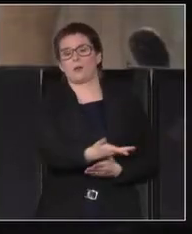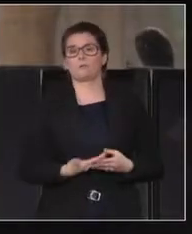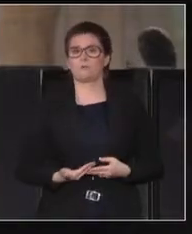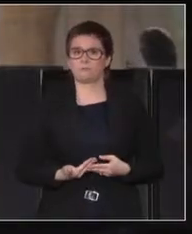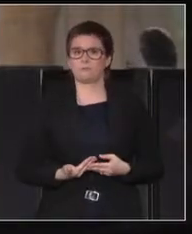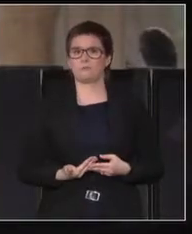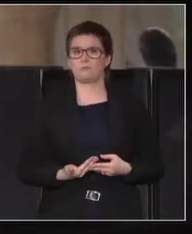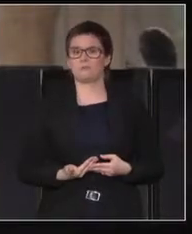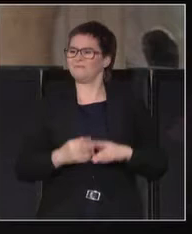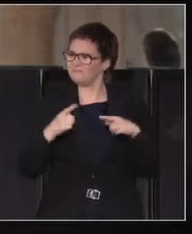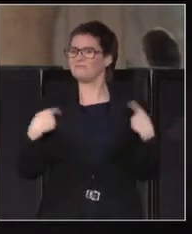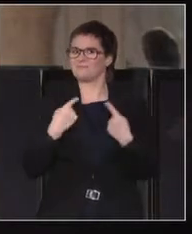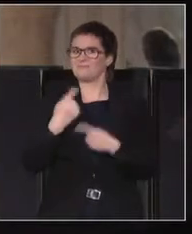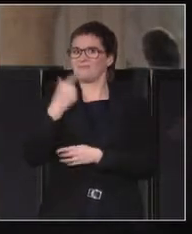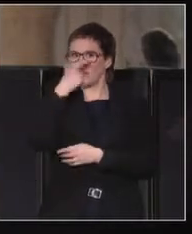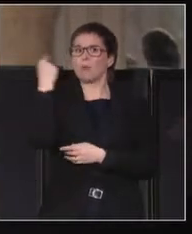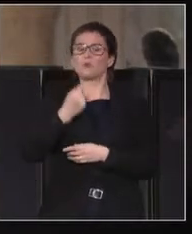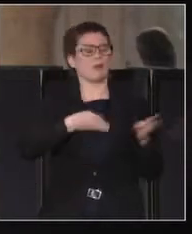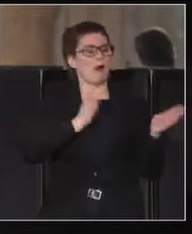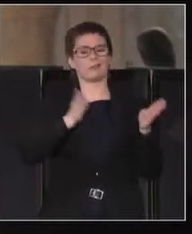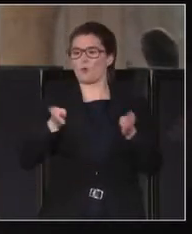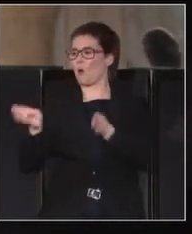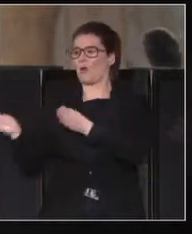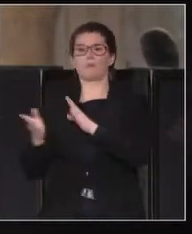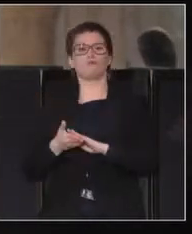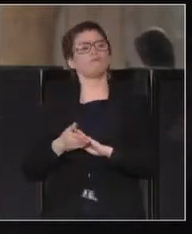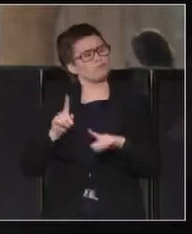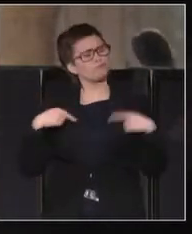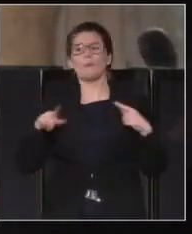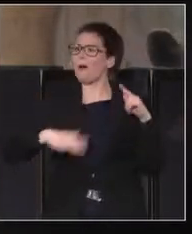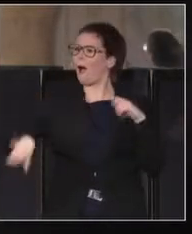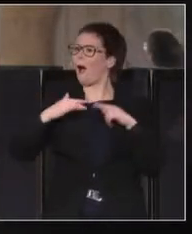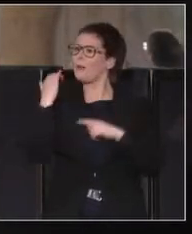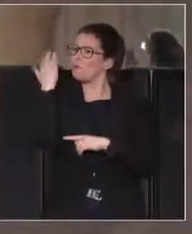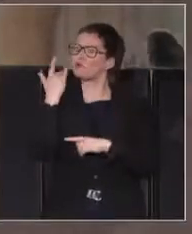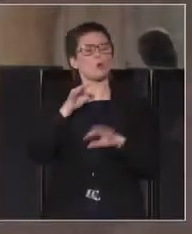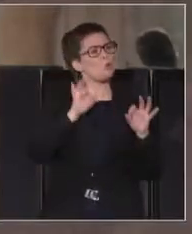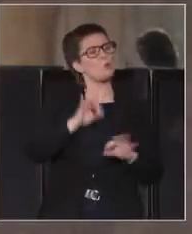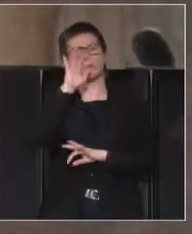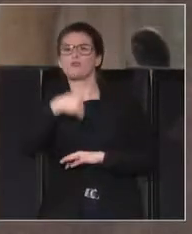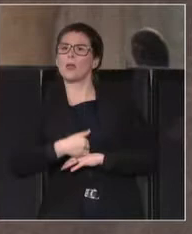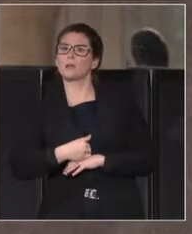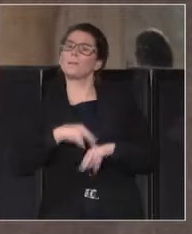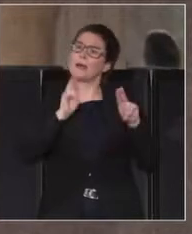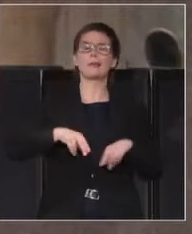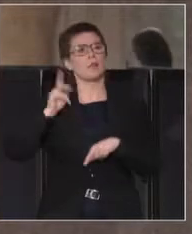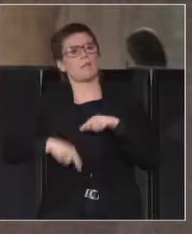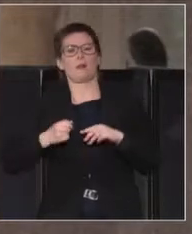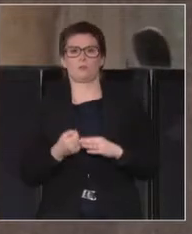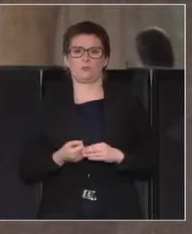Wir sind es gewohnt, alles zu kategorisieren. Wir haben Vorstellungen von gut und schlecht, richtig und